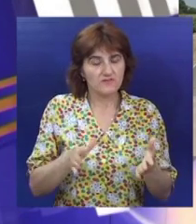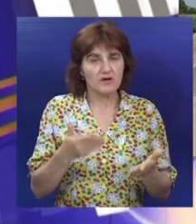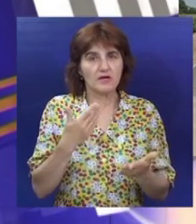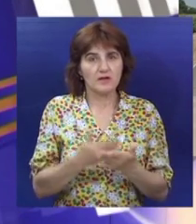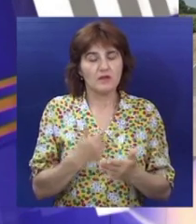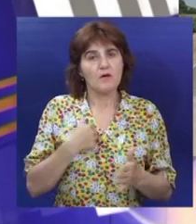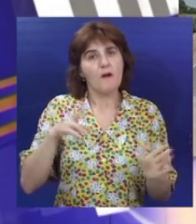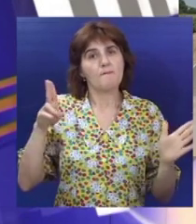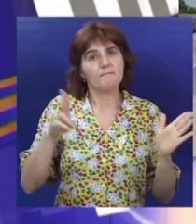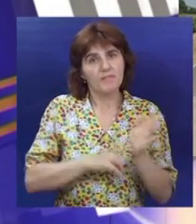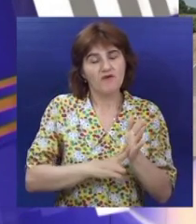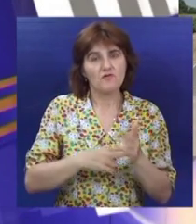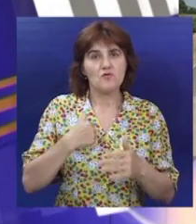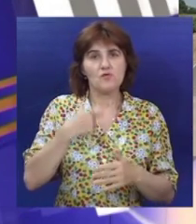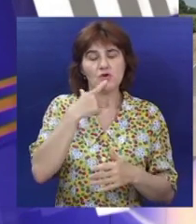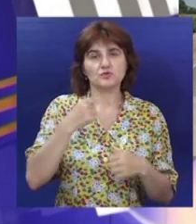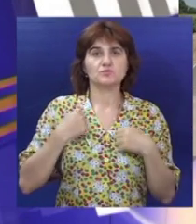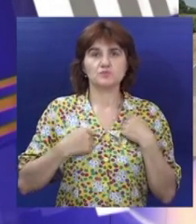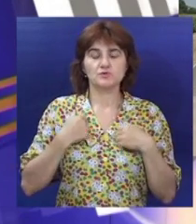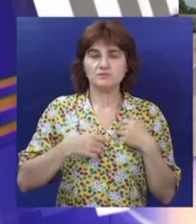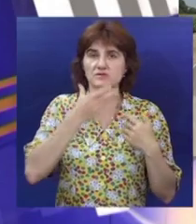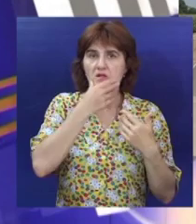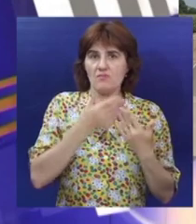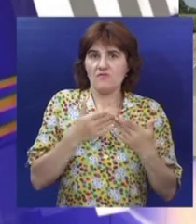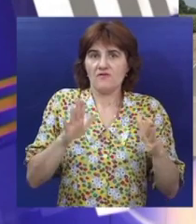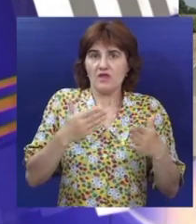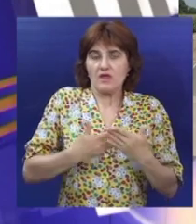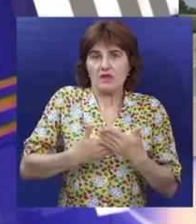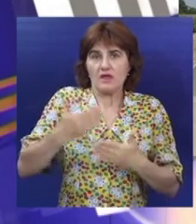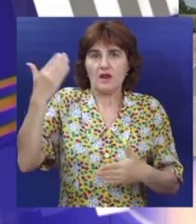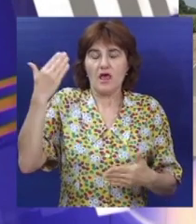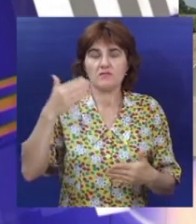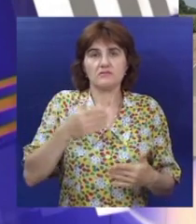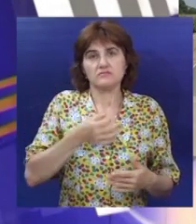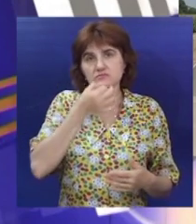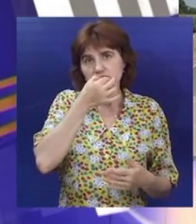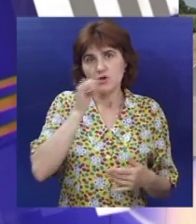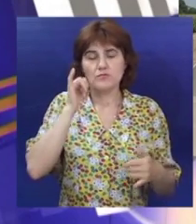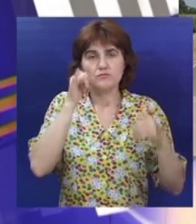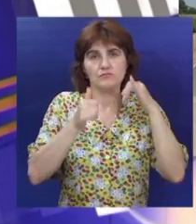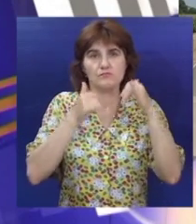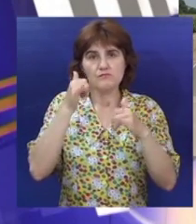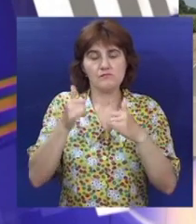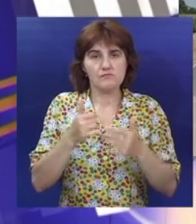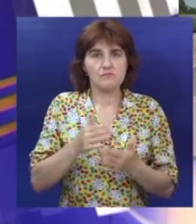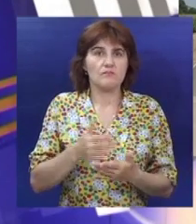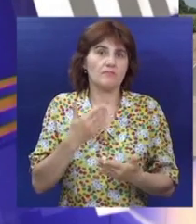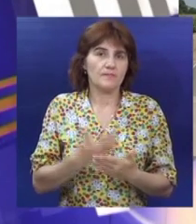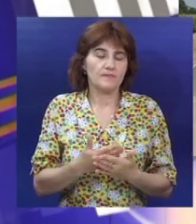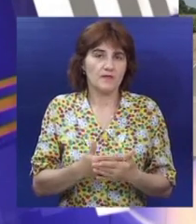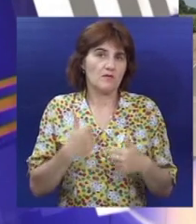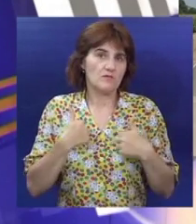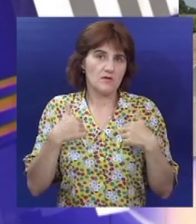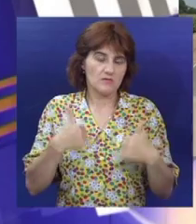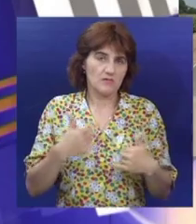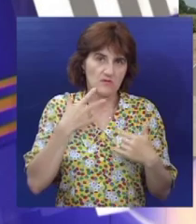zaista sa pravom doveo Suboticu u red gradova koji su najprivlačniji za investitore i koji, eto, i 28. maja